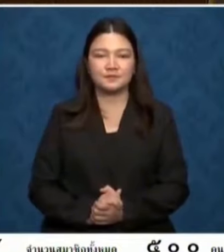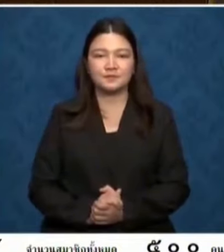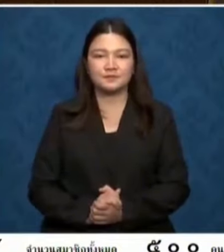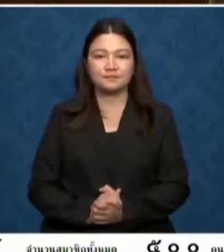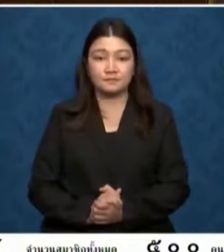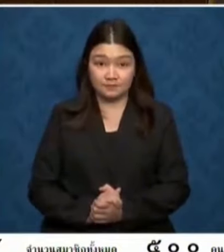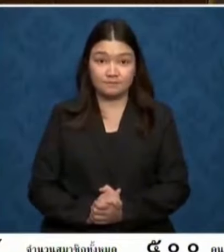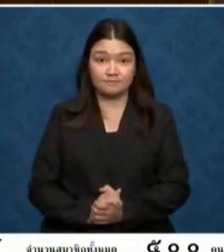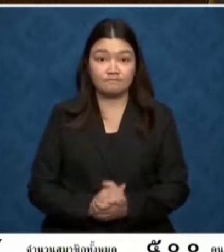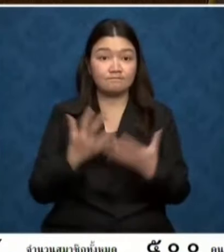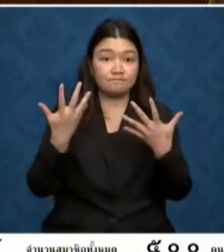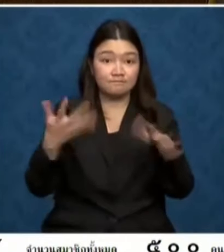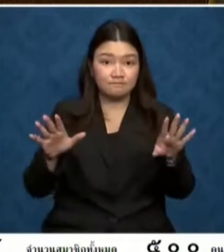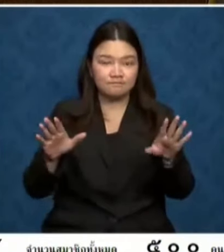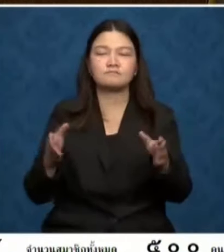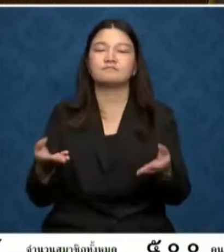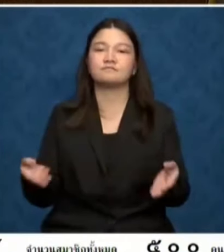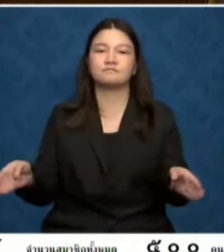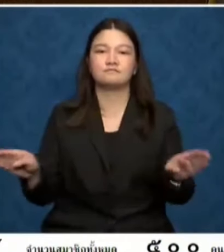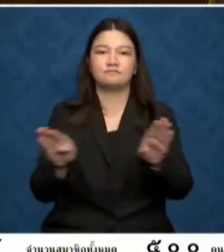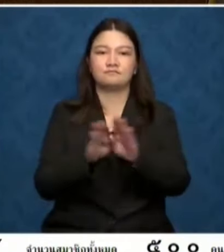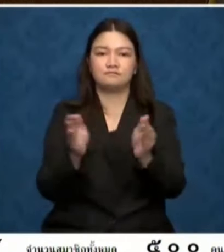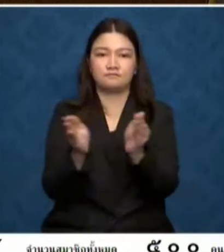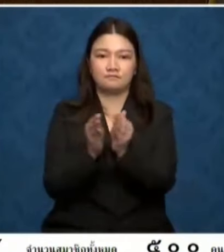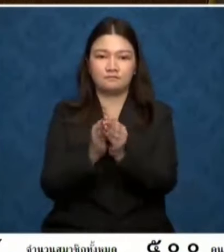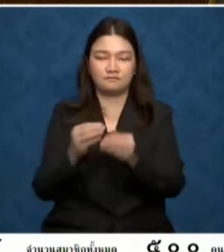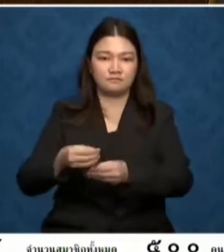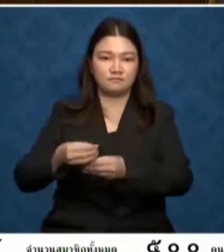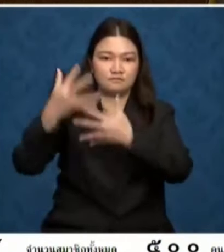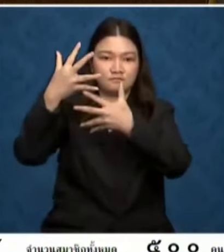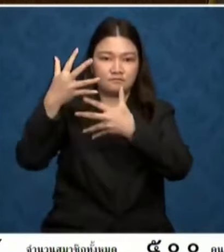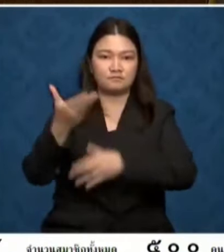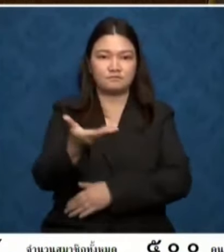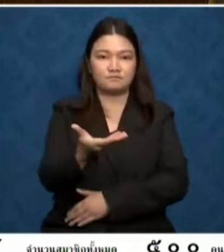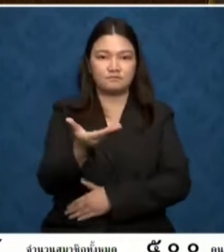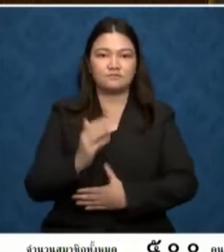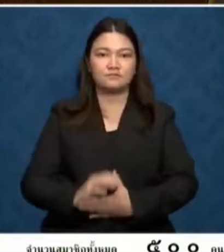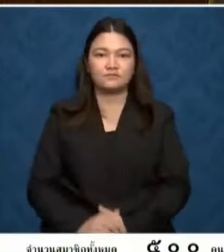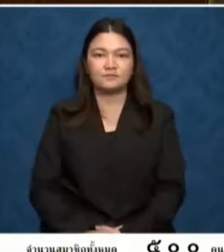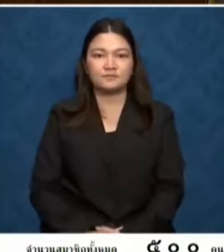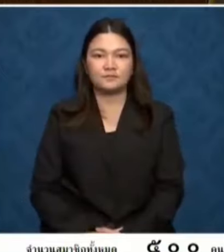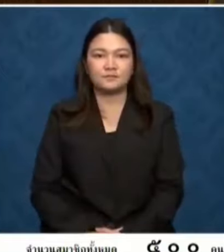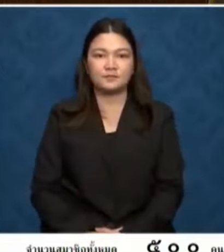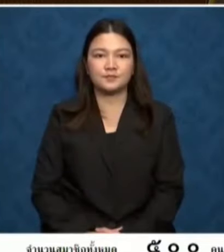ครับถ้าไม่มีแล้วขอปิดการลงคะแนนครับเชิญเจ้าหน้าที่แสดงผลครับ